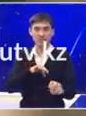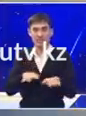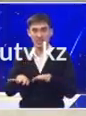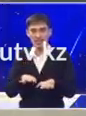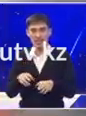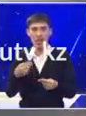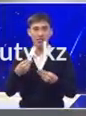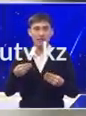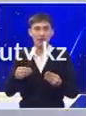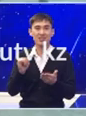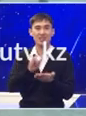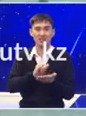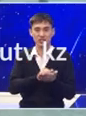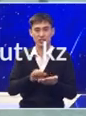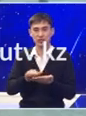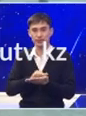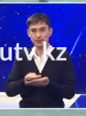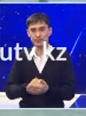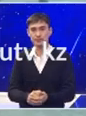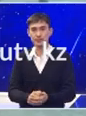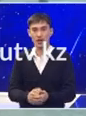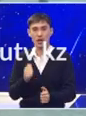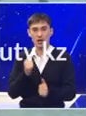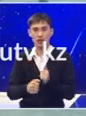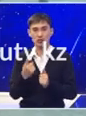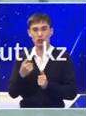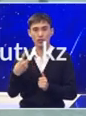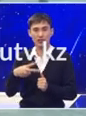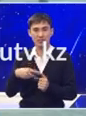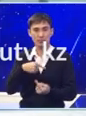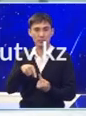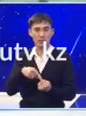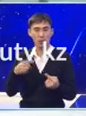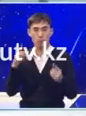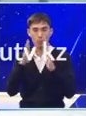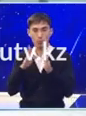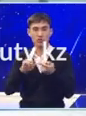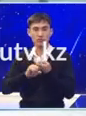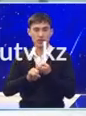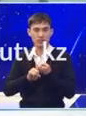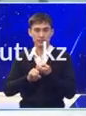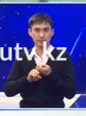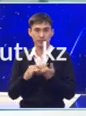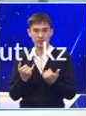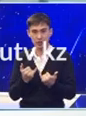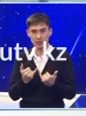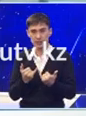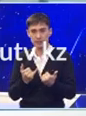и товарные накладные. С каждым 120 предпринимателем мы находимся на прямой связи. И